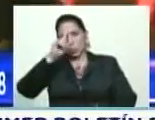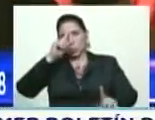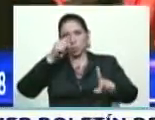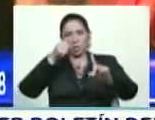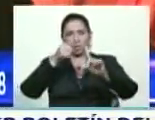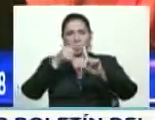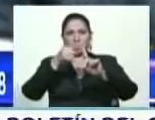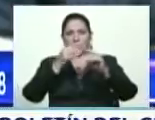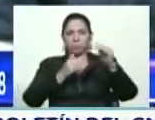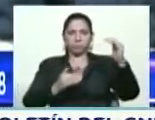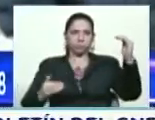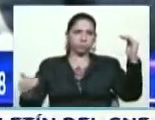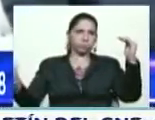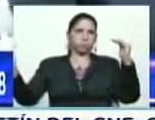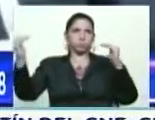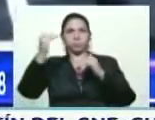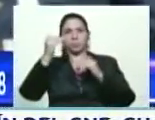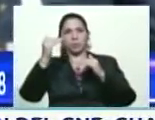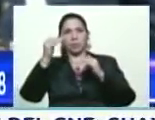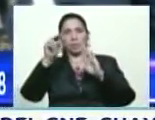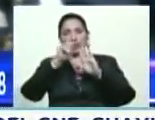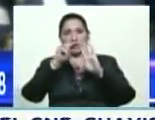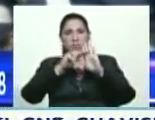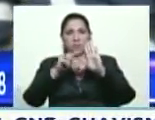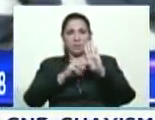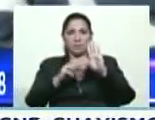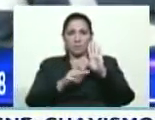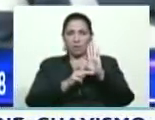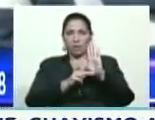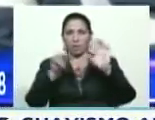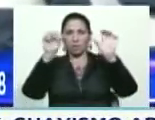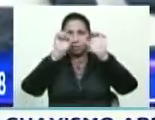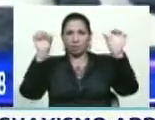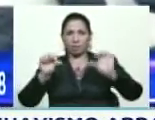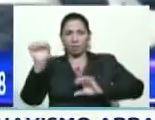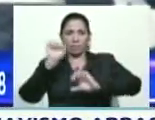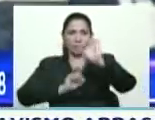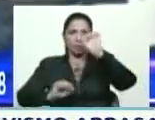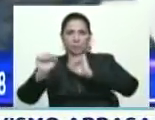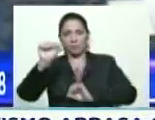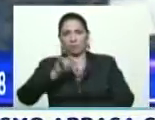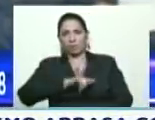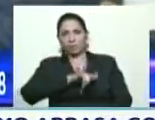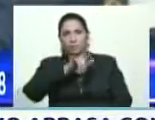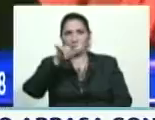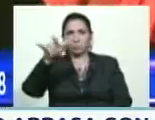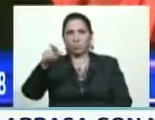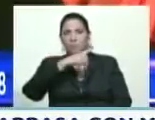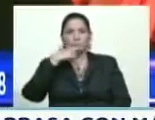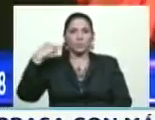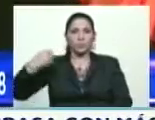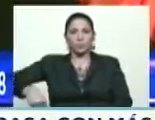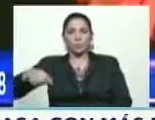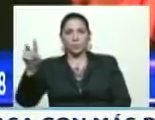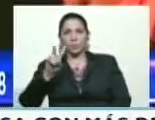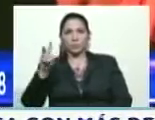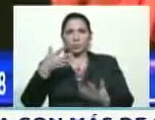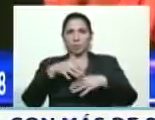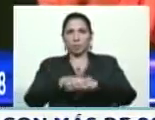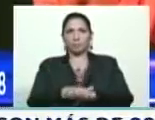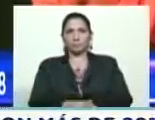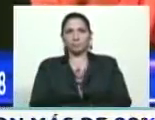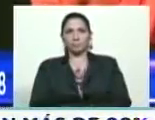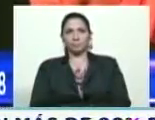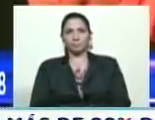nivel de interoperabilidad de los sistemas de defensa aeroespacial rusa y Venezuela. И прибывшие